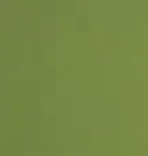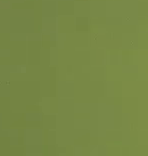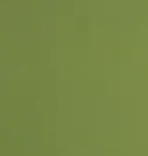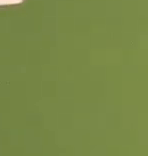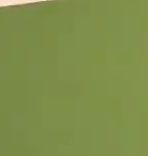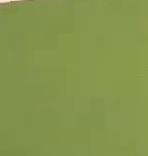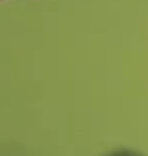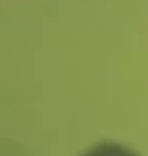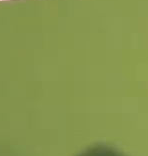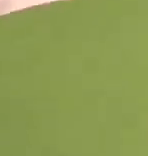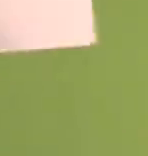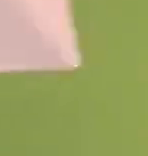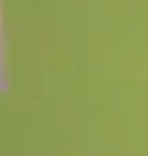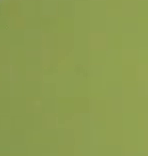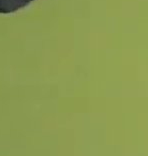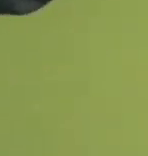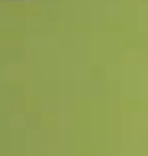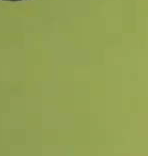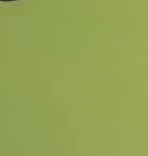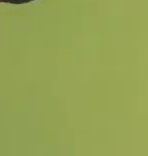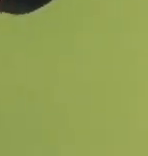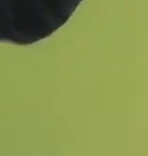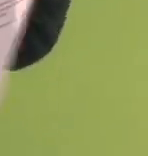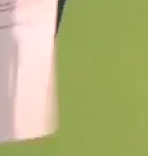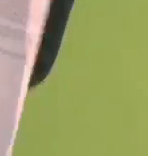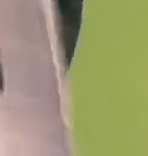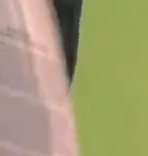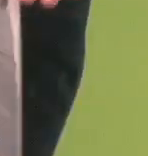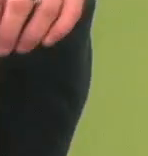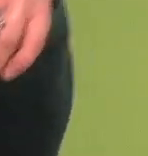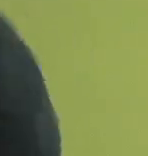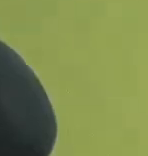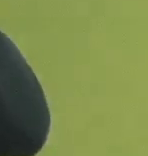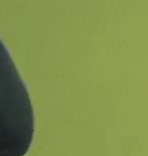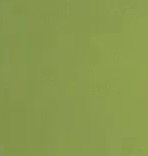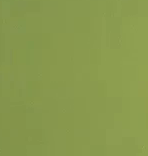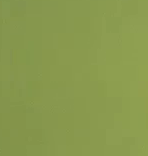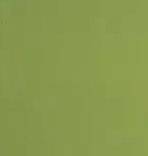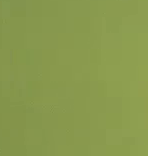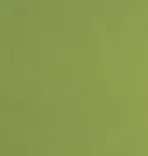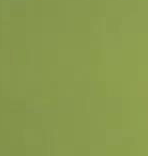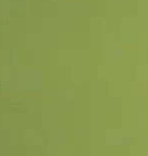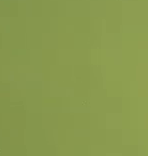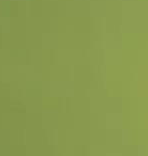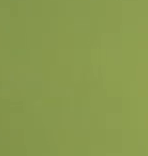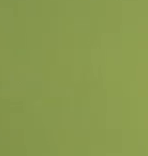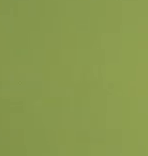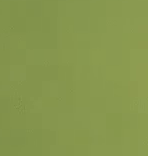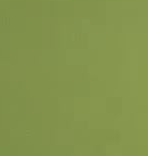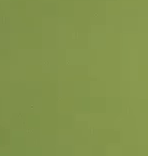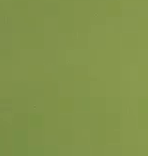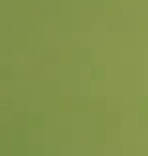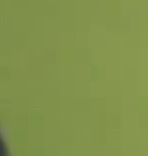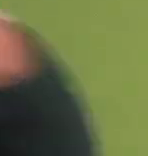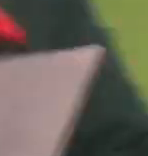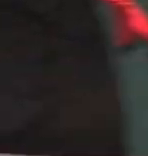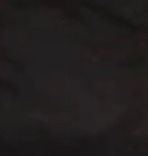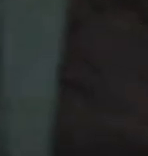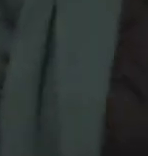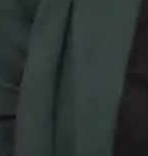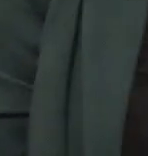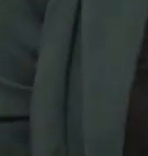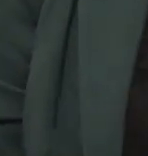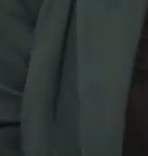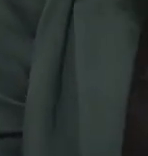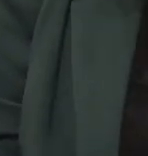in Australien und die noch extra mal die Unterstützung gegeben haben und die möchte ich einfach weiterreichen. Und es sind insgesamt 70 Millionen